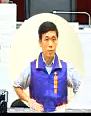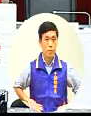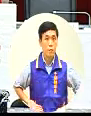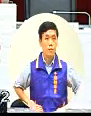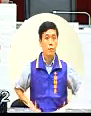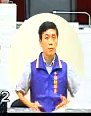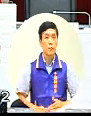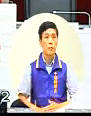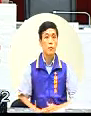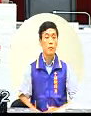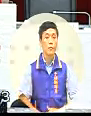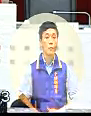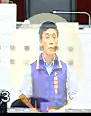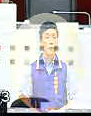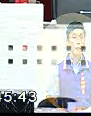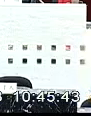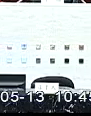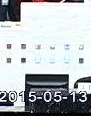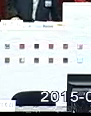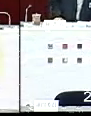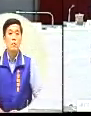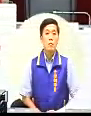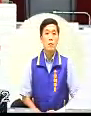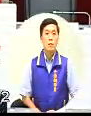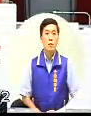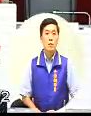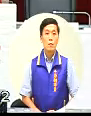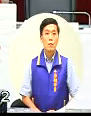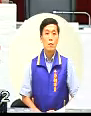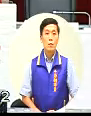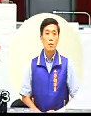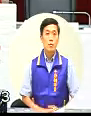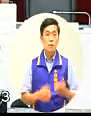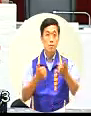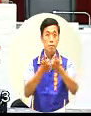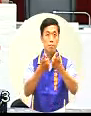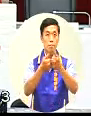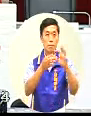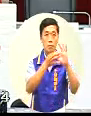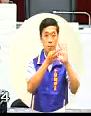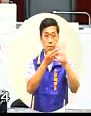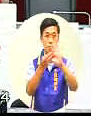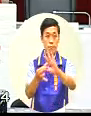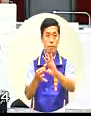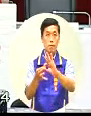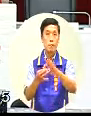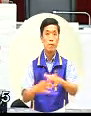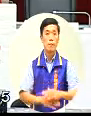继续开会。